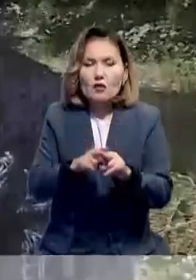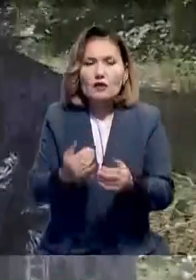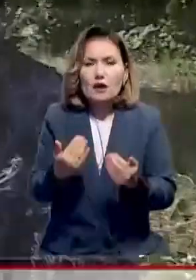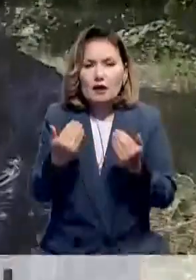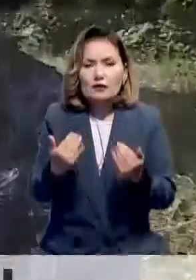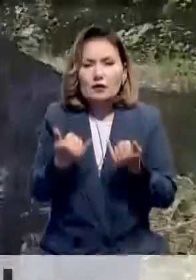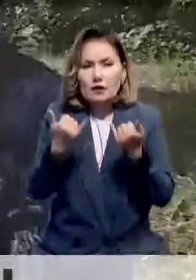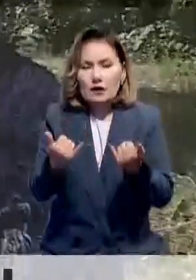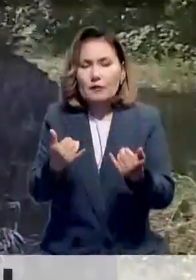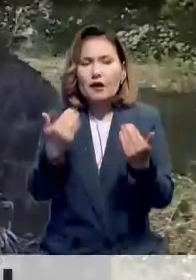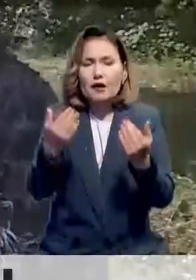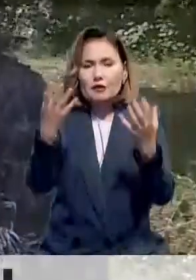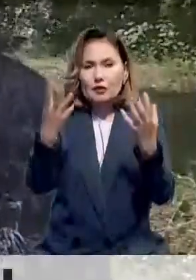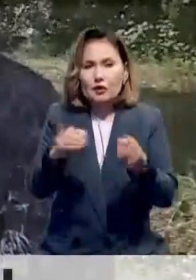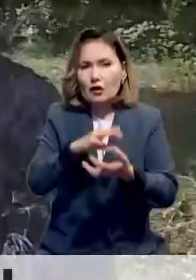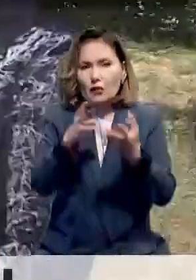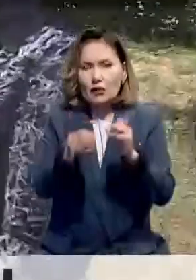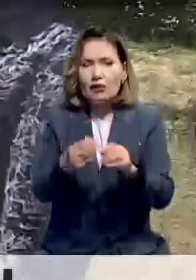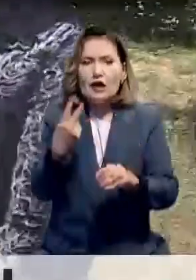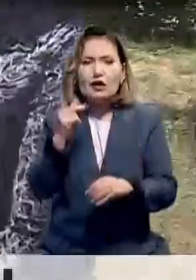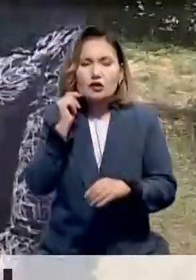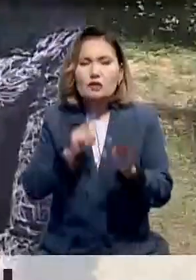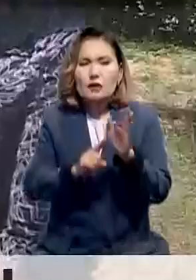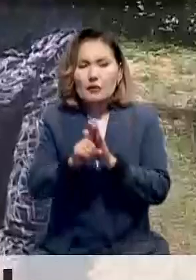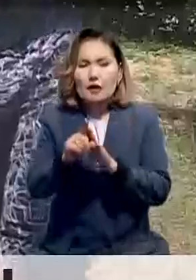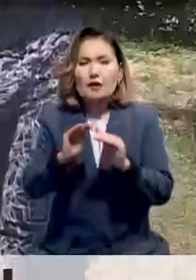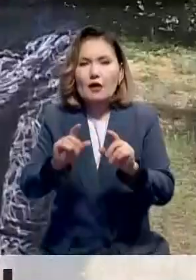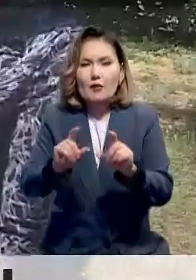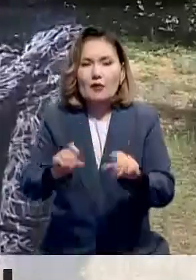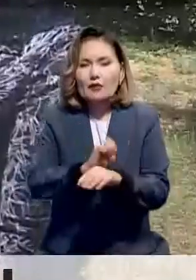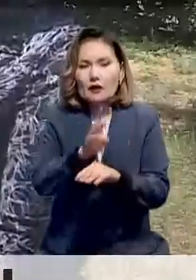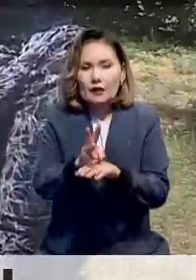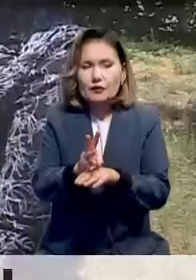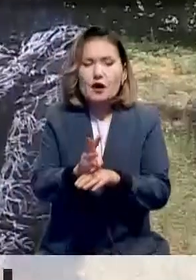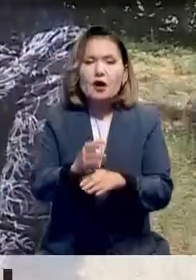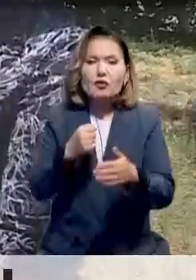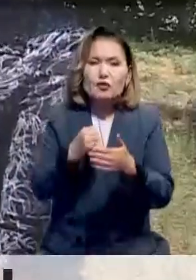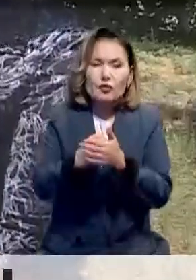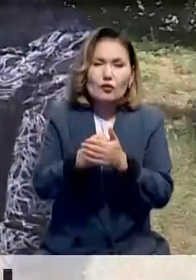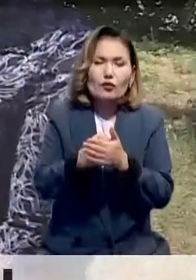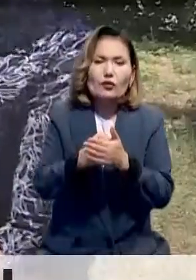қазіргі таңда осы жұмыстардың нәтижесінде 2 жастан бастап қамту 2-6 жас арасындағы